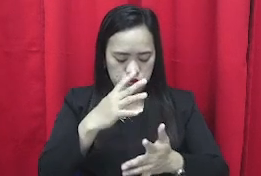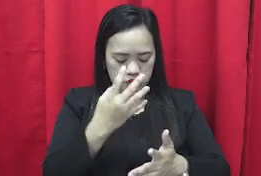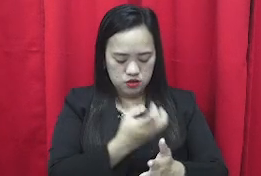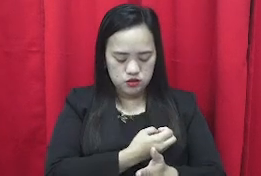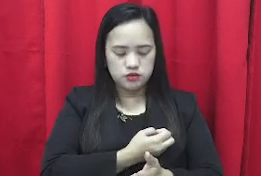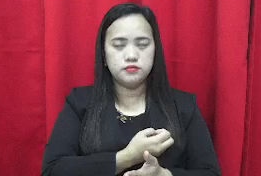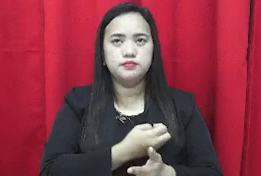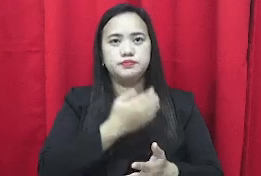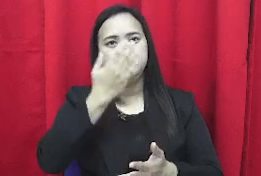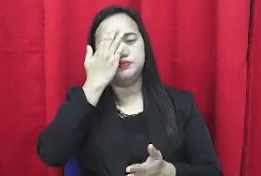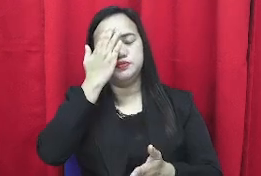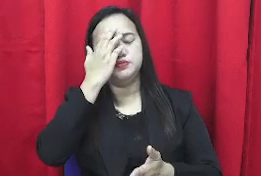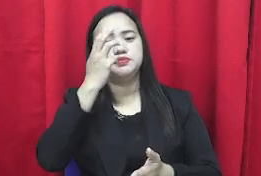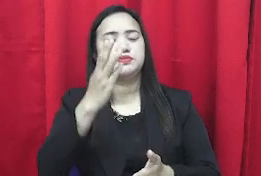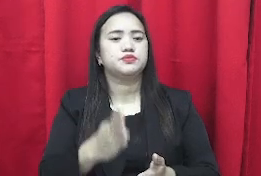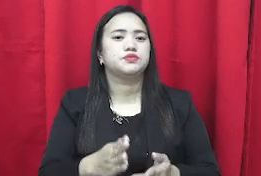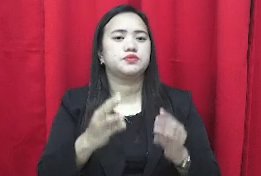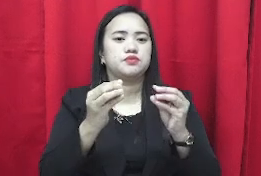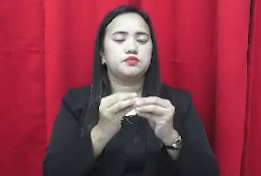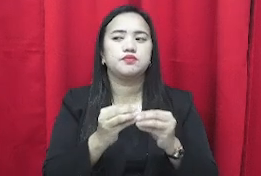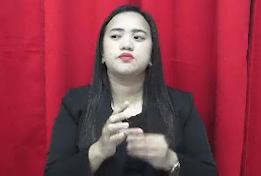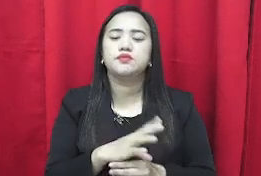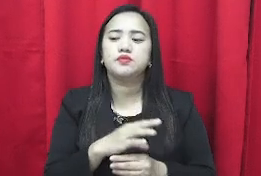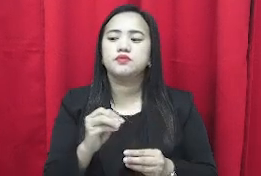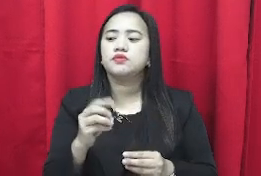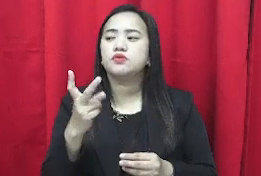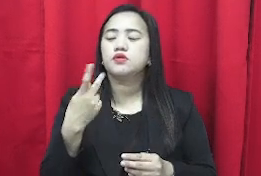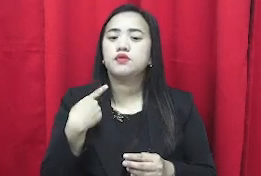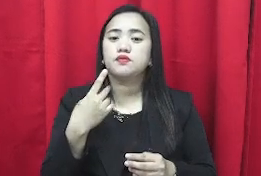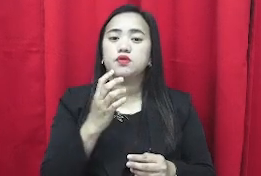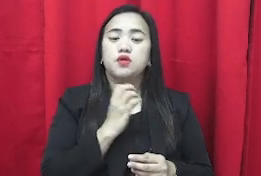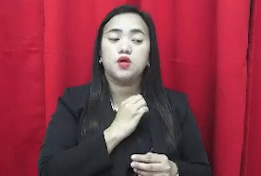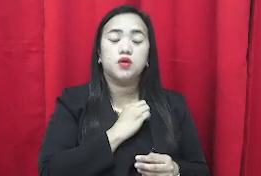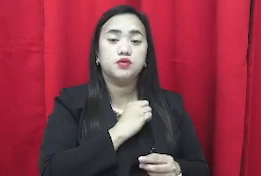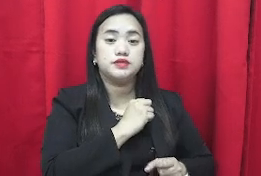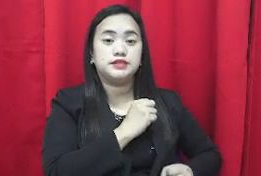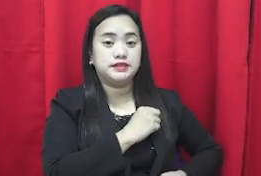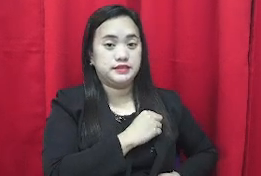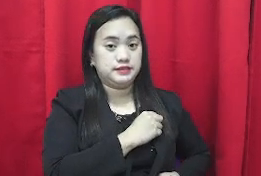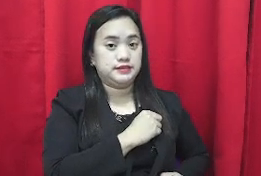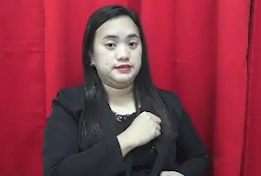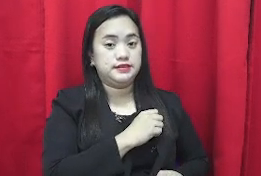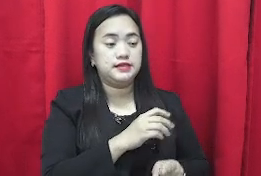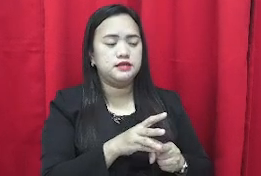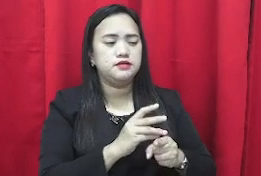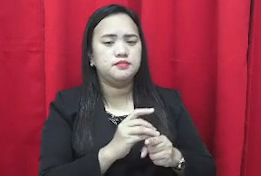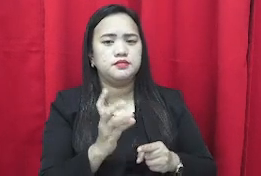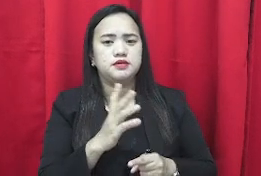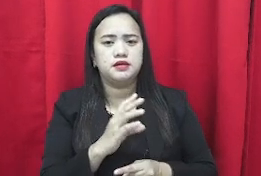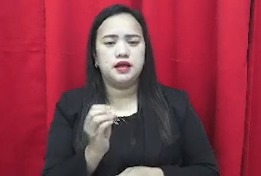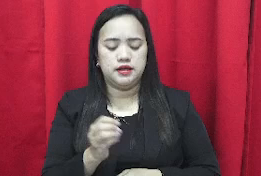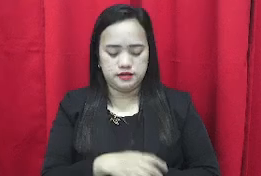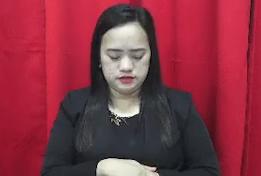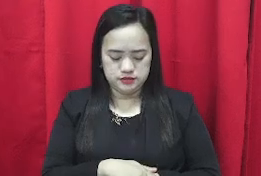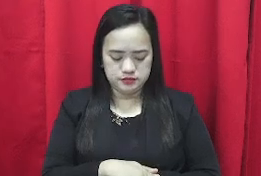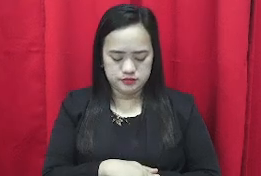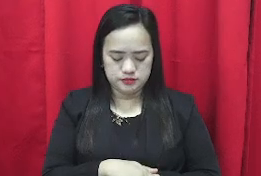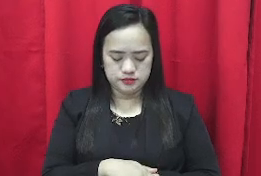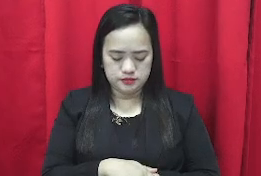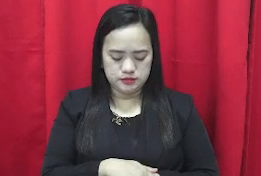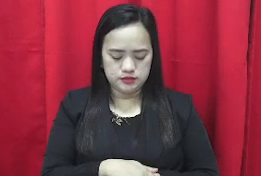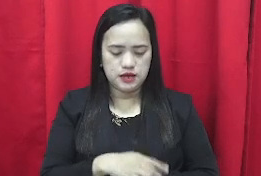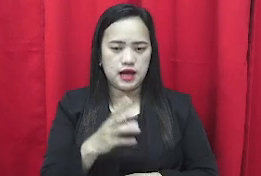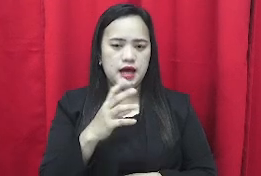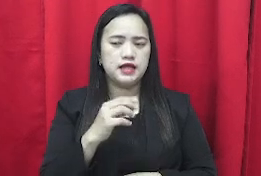our teaching of biblical theology magkakaroon ka ng disiplina and and and and the